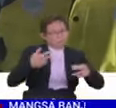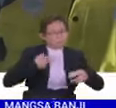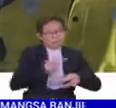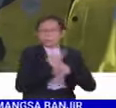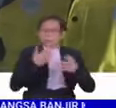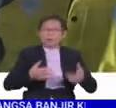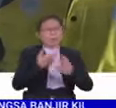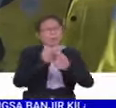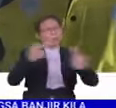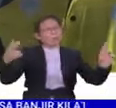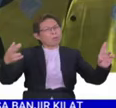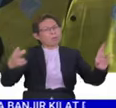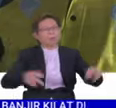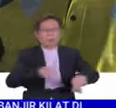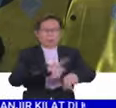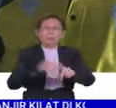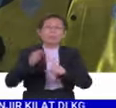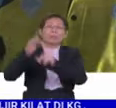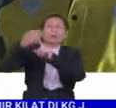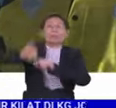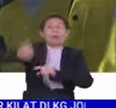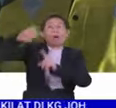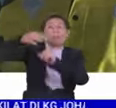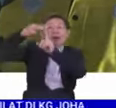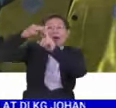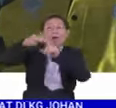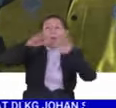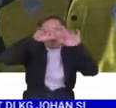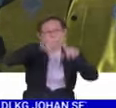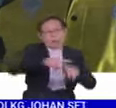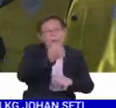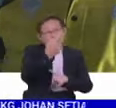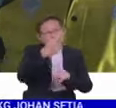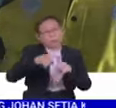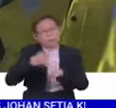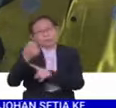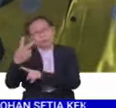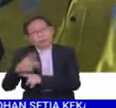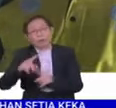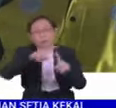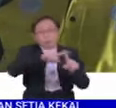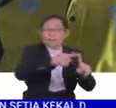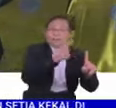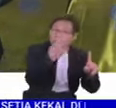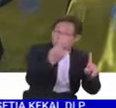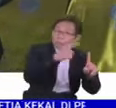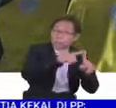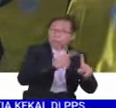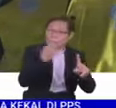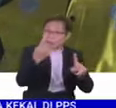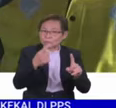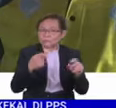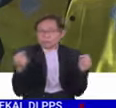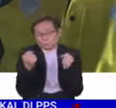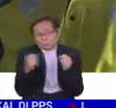secukupnya. Terutamanya musim tengkujuh, bulan 11, 12 dan Januari, kita ada bekalan ikan sejuk